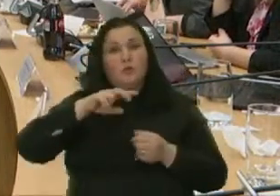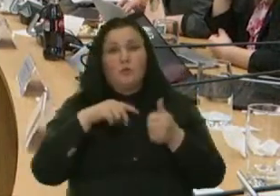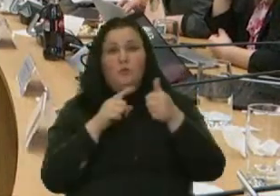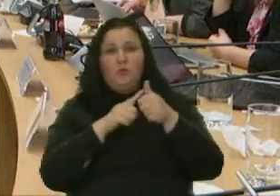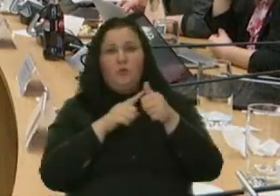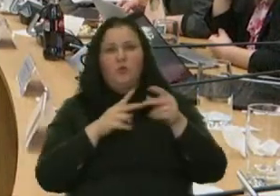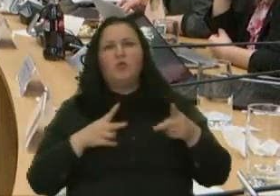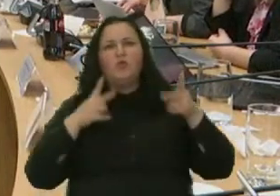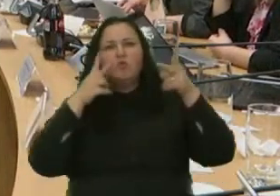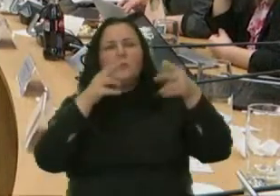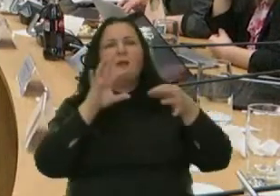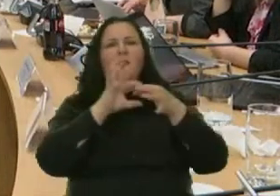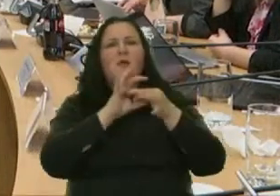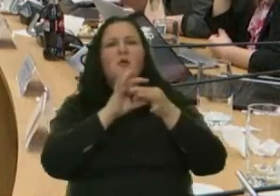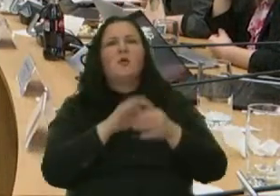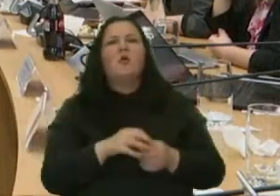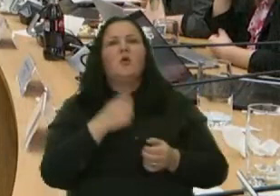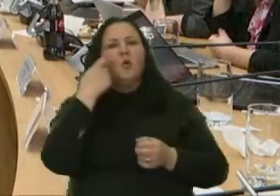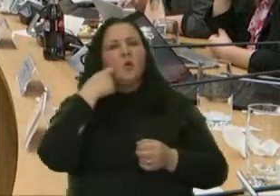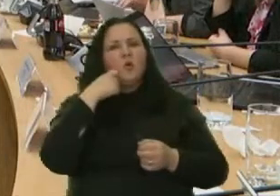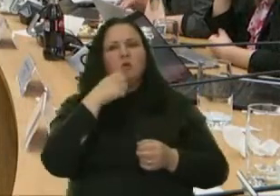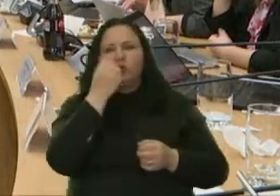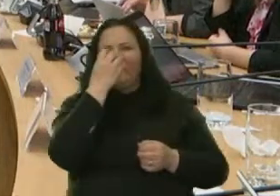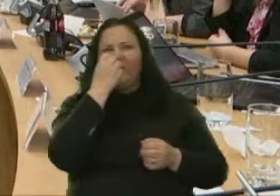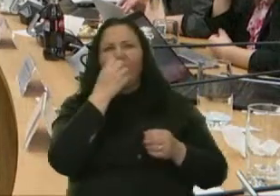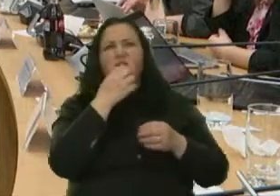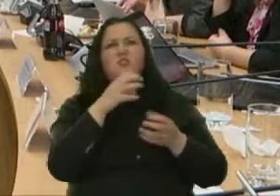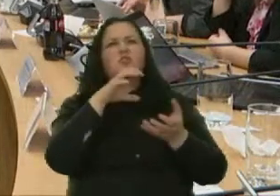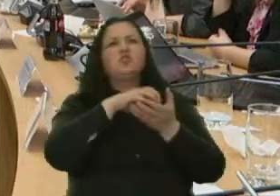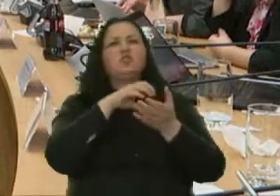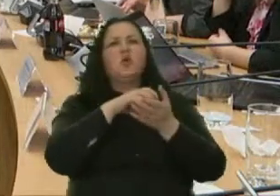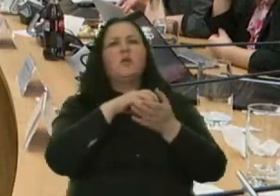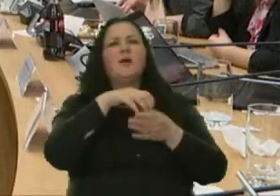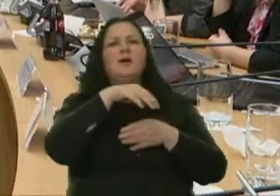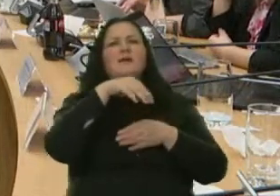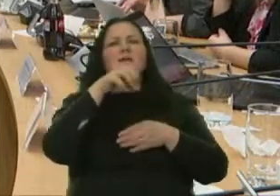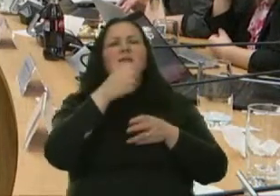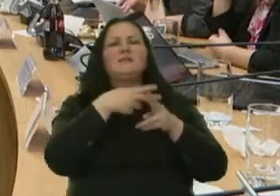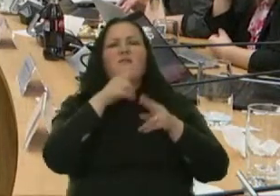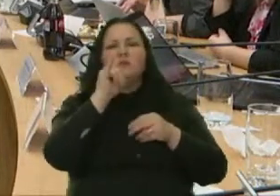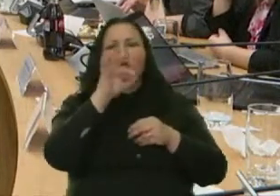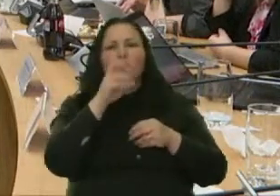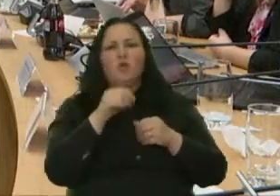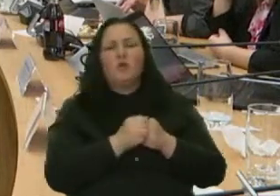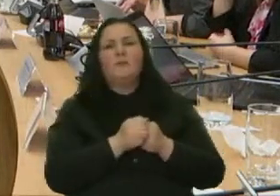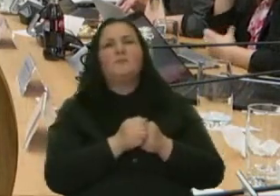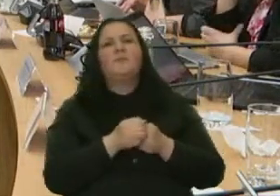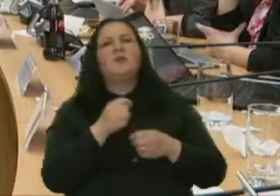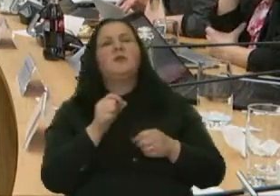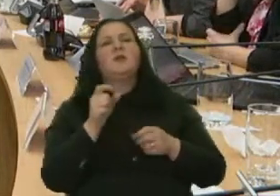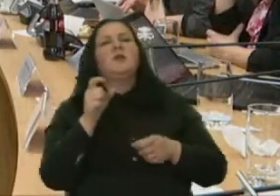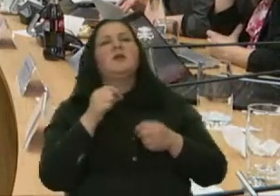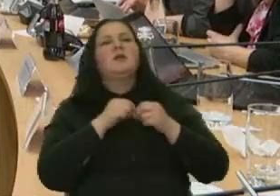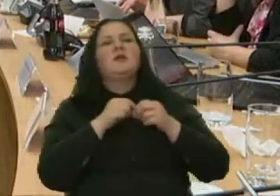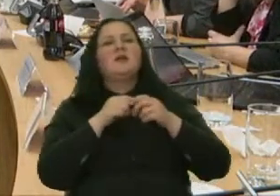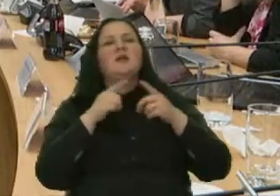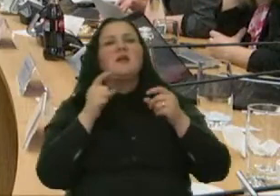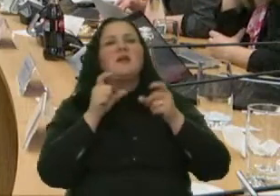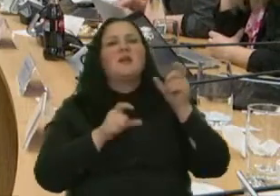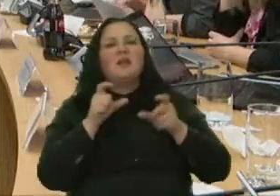fi drumul de legătură Cluj Napoca Florești din zona SF Ion creșa din cartierul între lacuri centrul de paliație